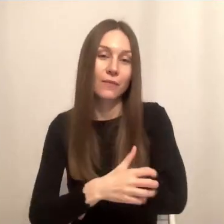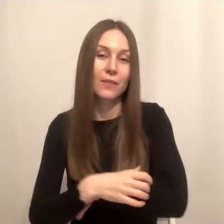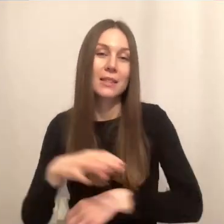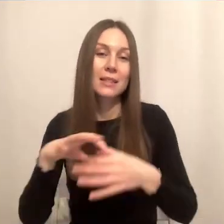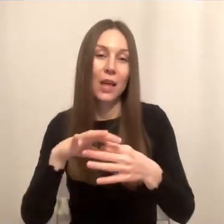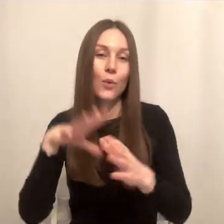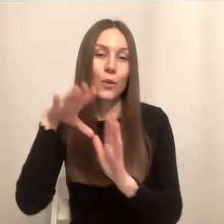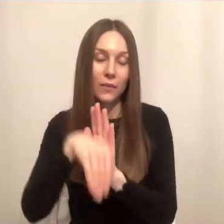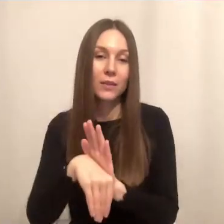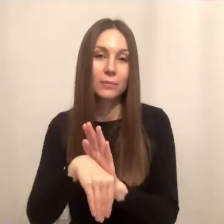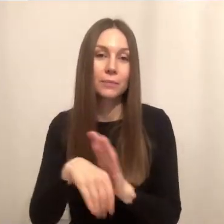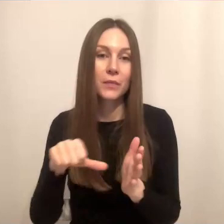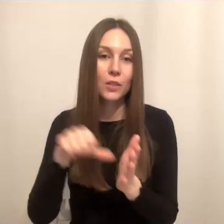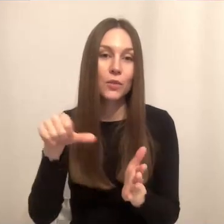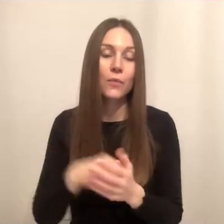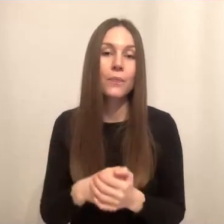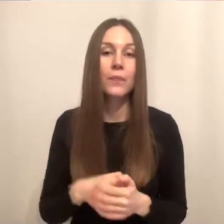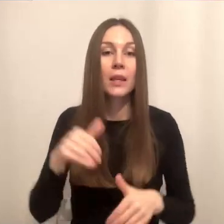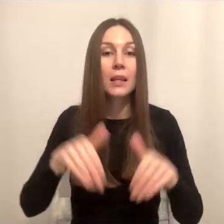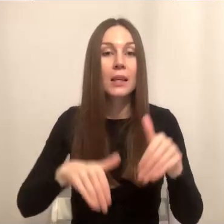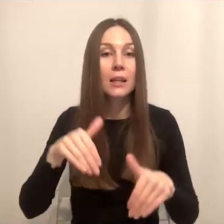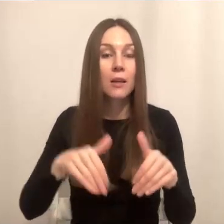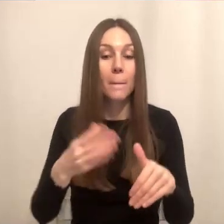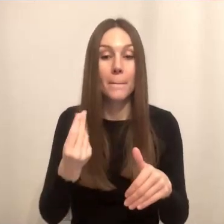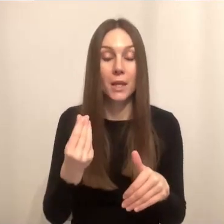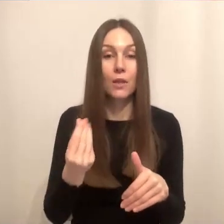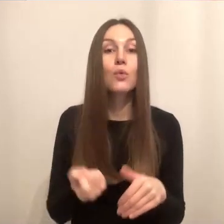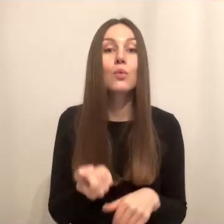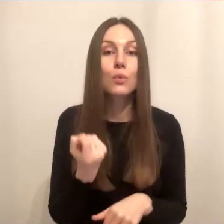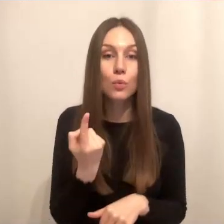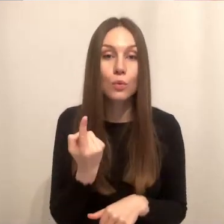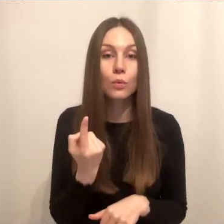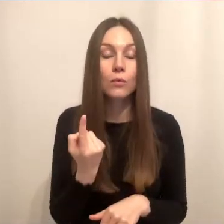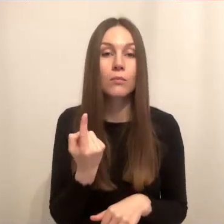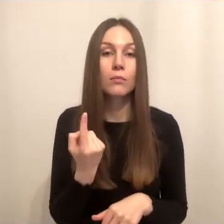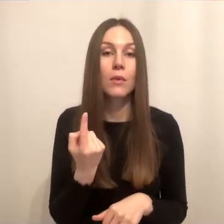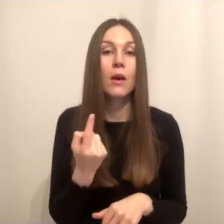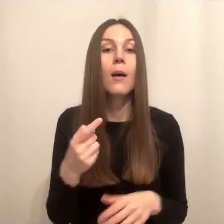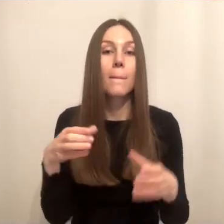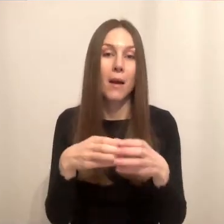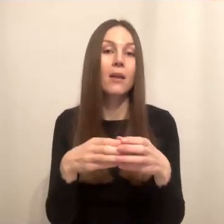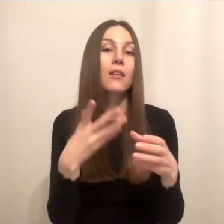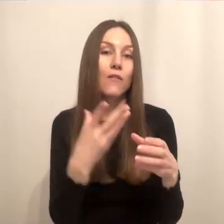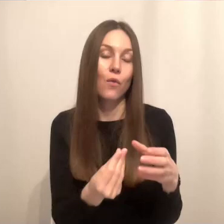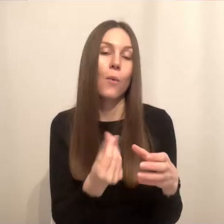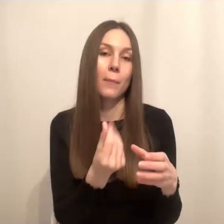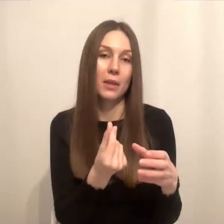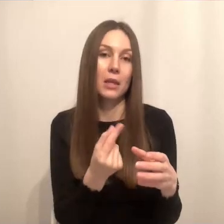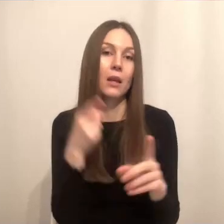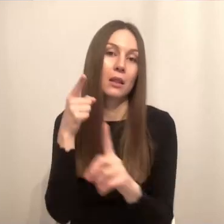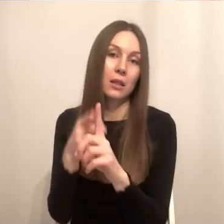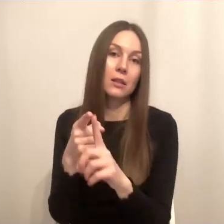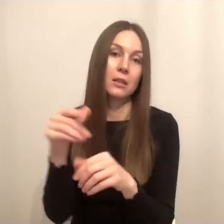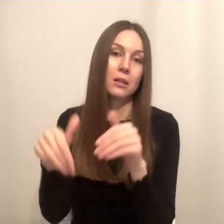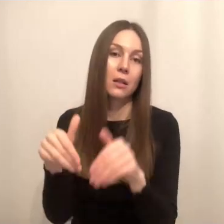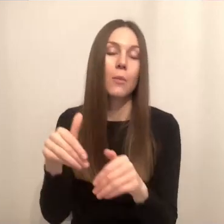sąjungą. Rinkimams naudojami pinigai irgi yra partijai skirti pinigai rinkimams. Jokio